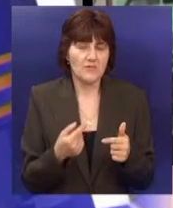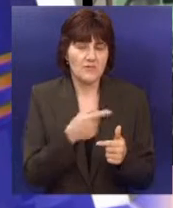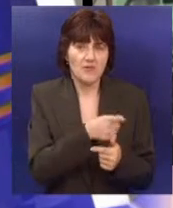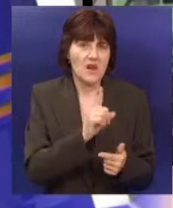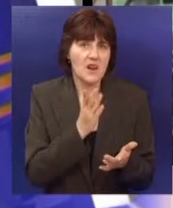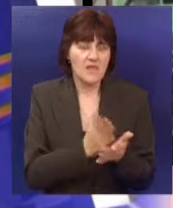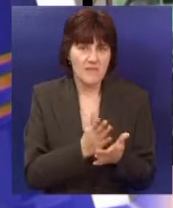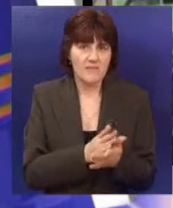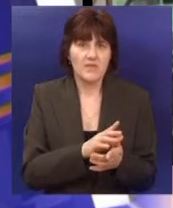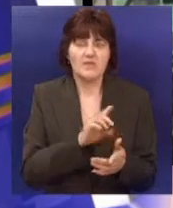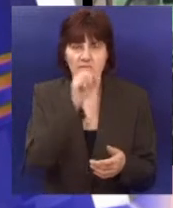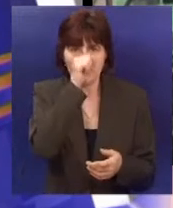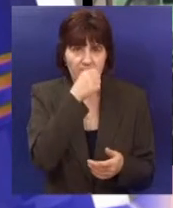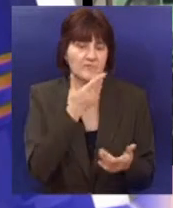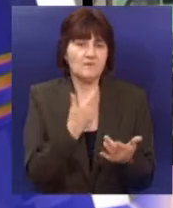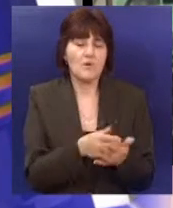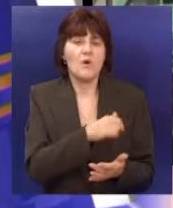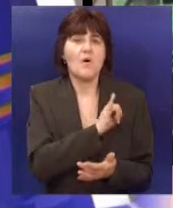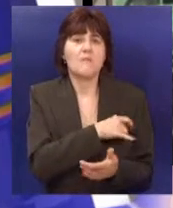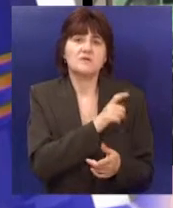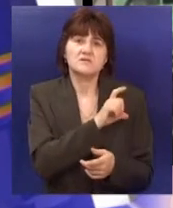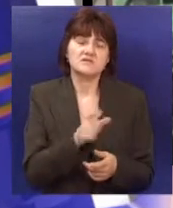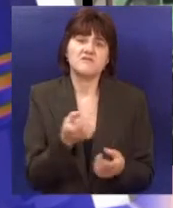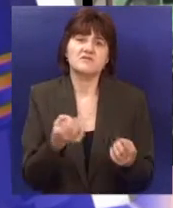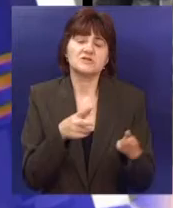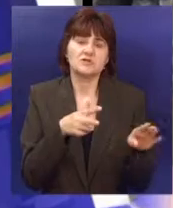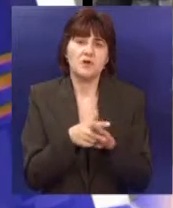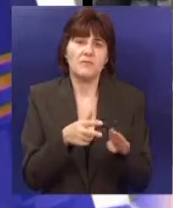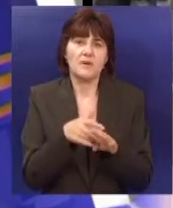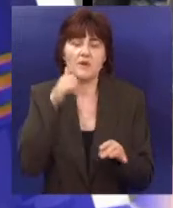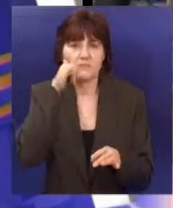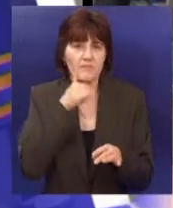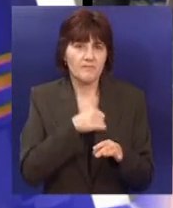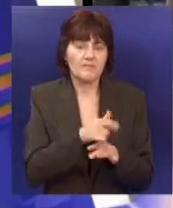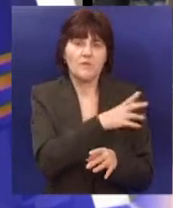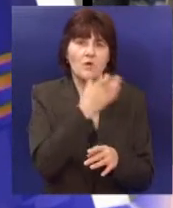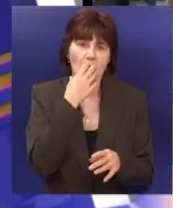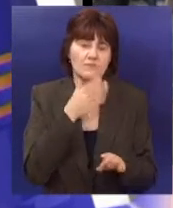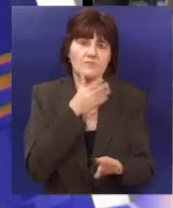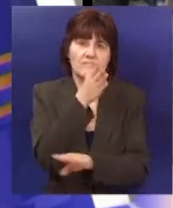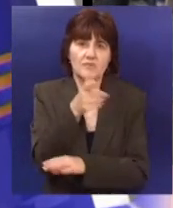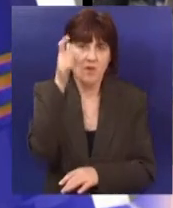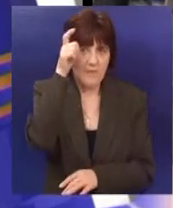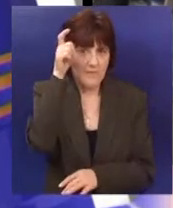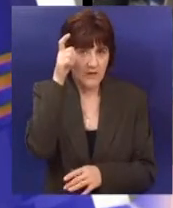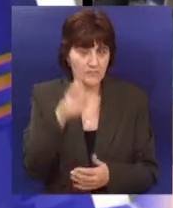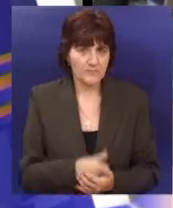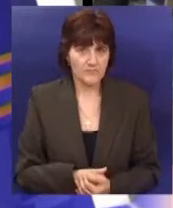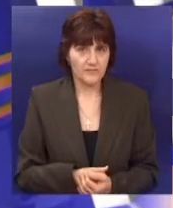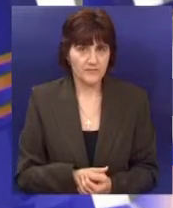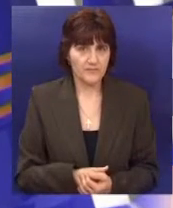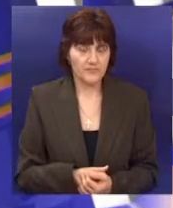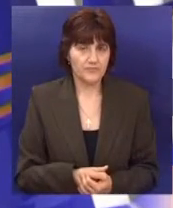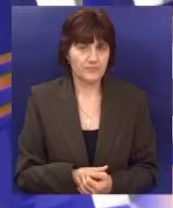rekao da do blokada puteva ne bi ni došlo da se policija nije isprečila pred oko 4000 poljoprivrednika na traktorima na putu za